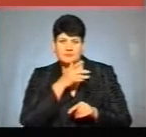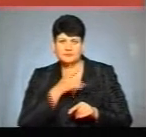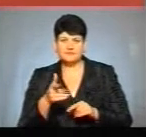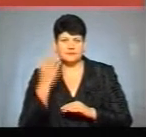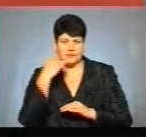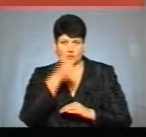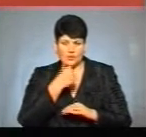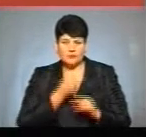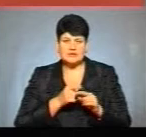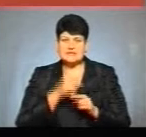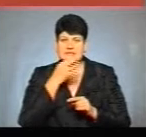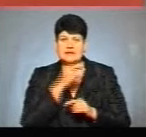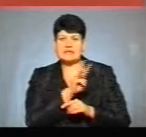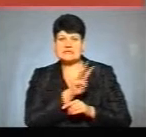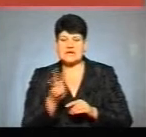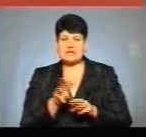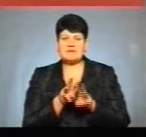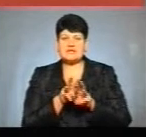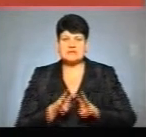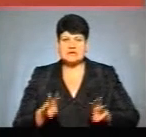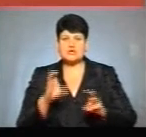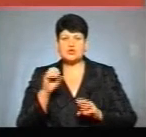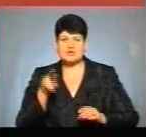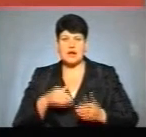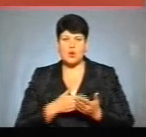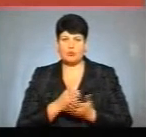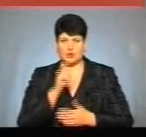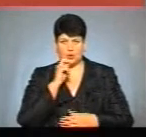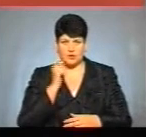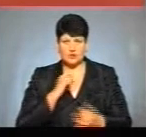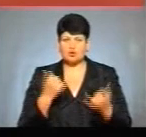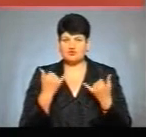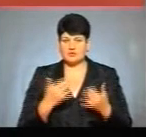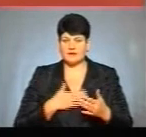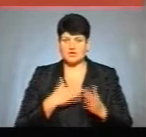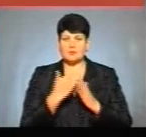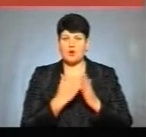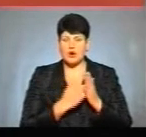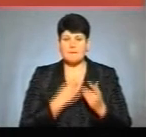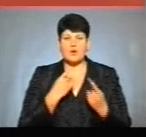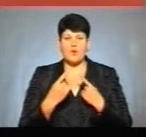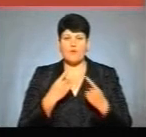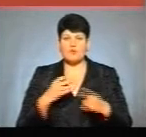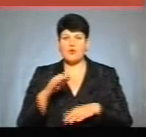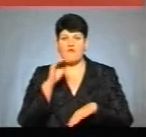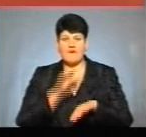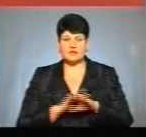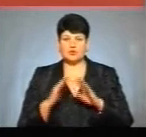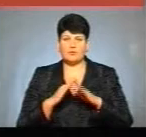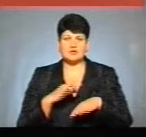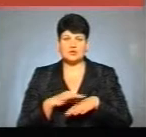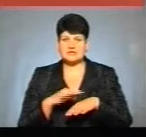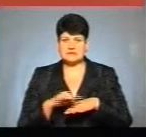Про це повідомили на сайті Міністерства соціальної політики України. Сьогодні в нашій програмі ми говоримо про факти домашнього насильства